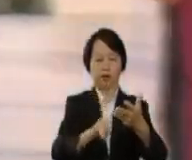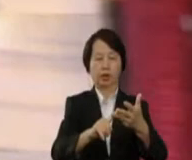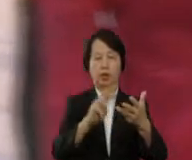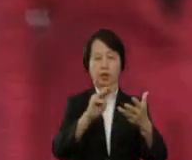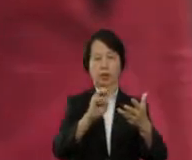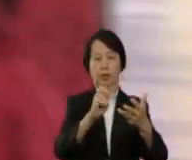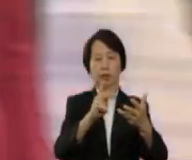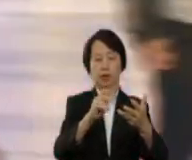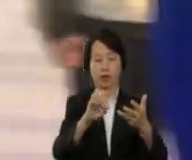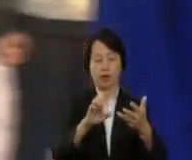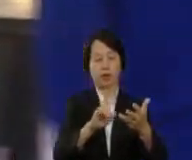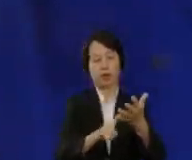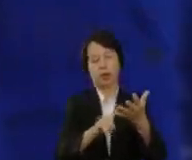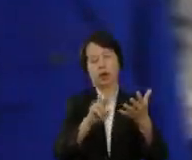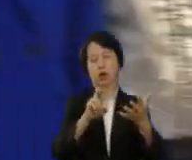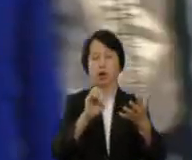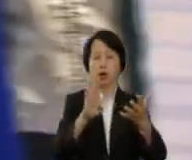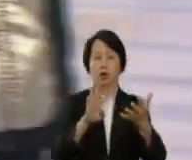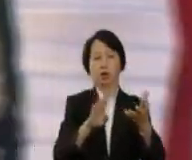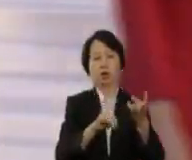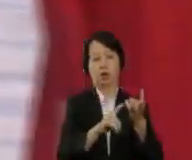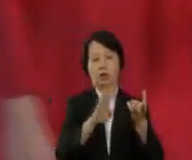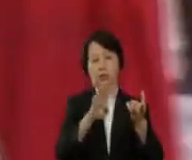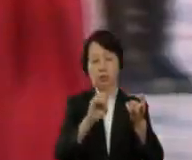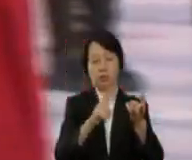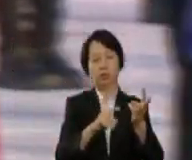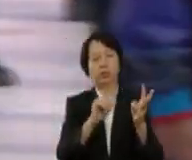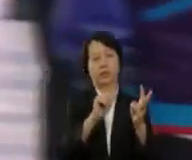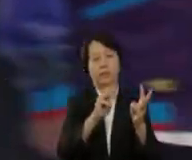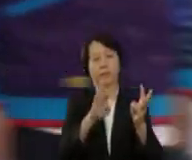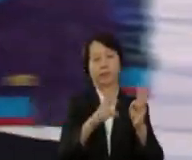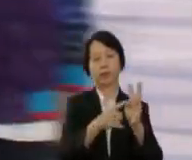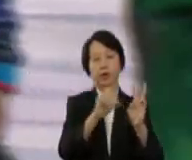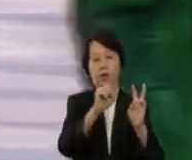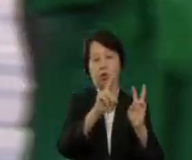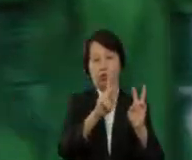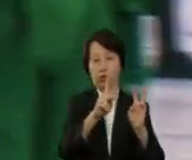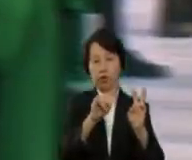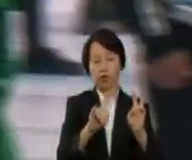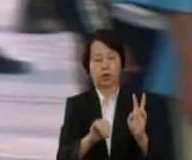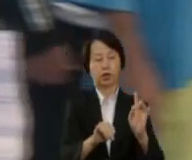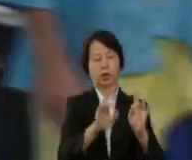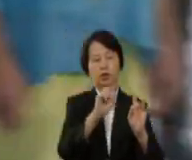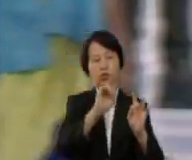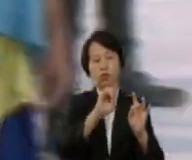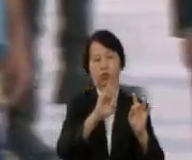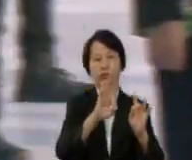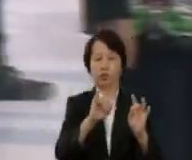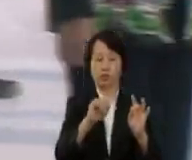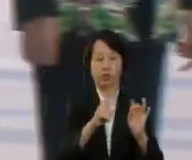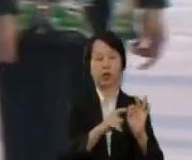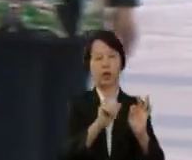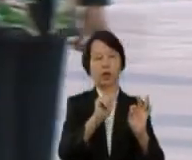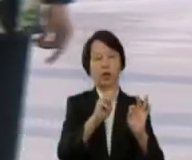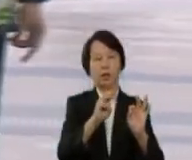Nikki Palikat, Bob Yusof, Amir Masdi, Suki Low, Sufi Rashid,